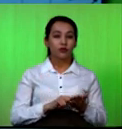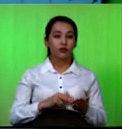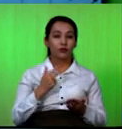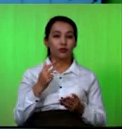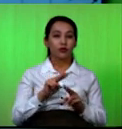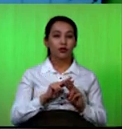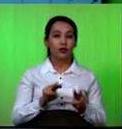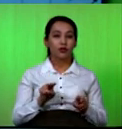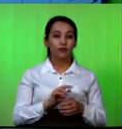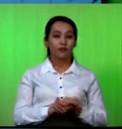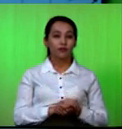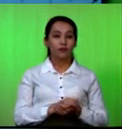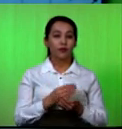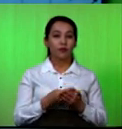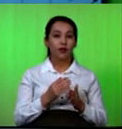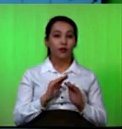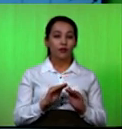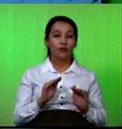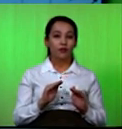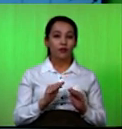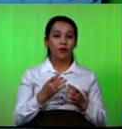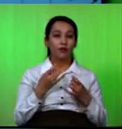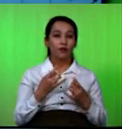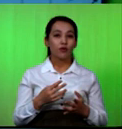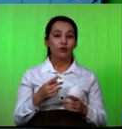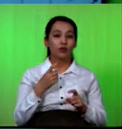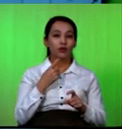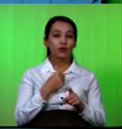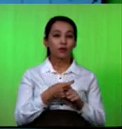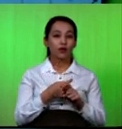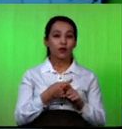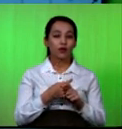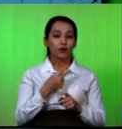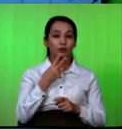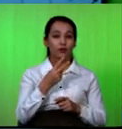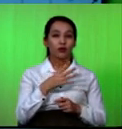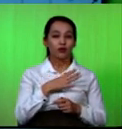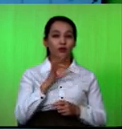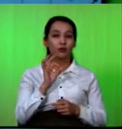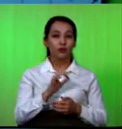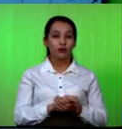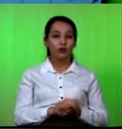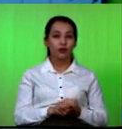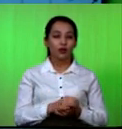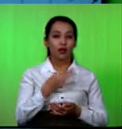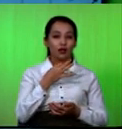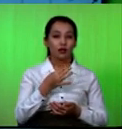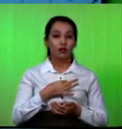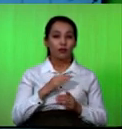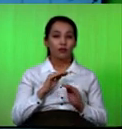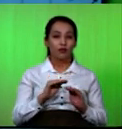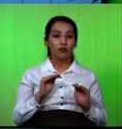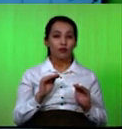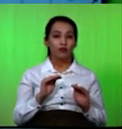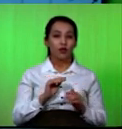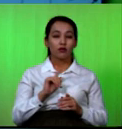3683 ga teng. Mana aziz o'quvchilar, sodda tenglama hosil bo'ldi. To'g'rimi? Ayting-chi o'quvchilar, bu